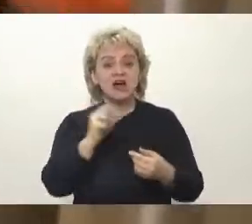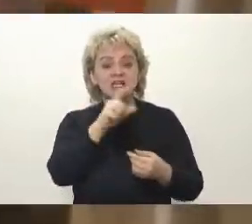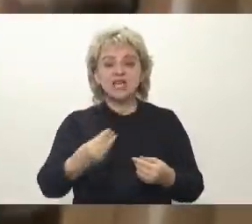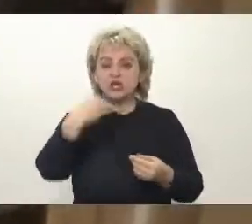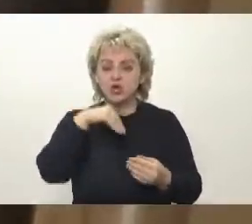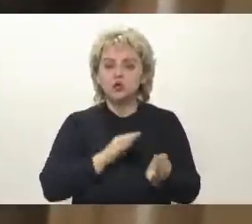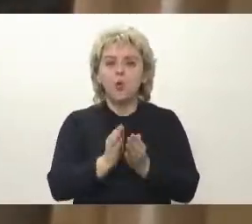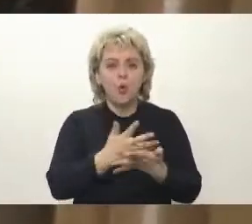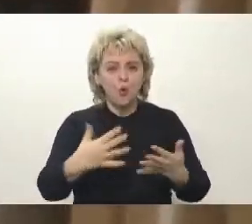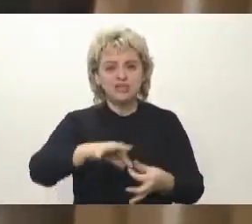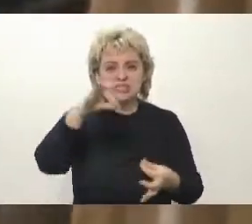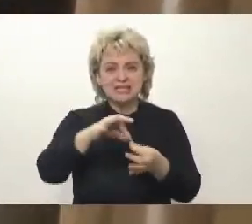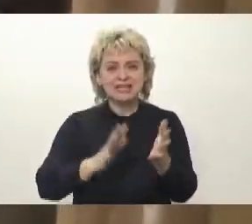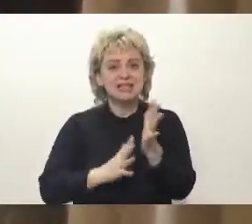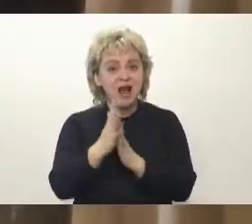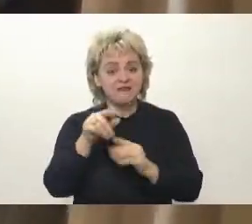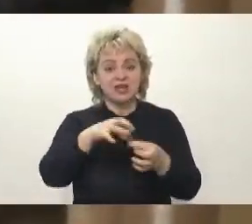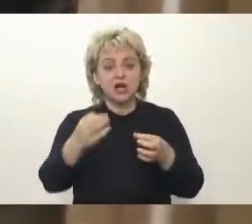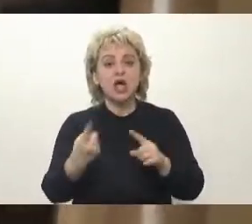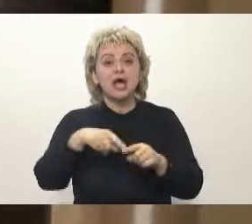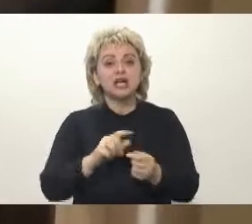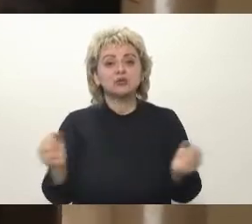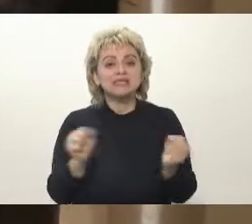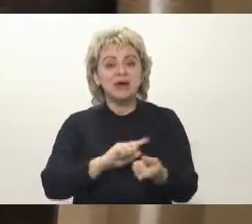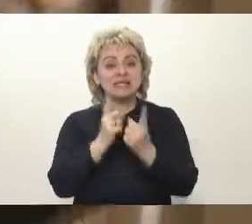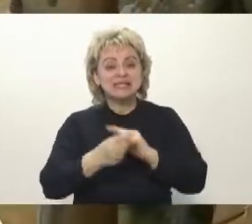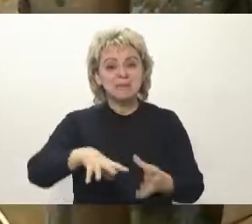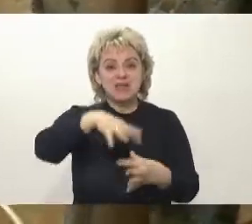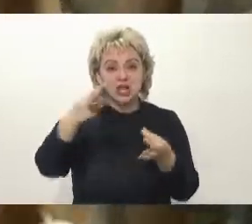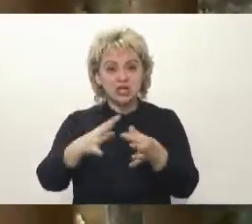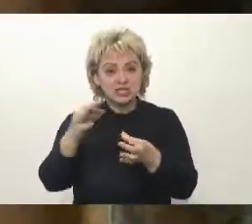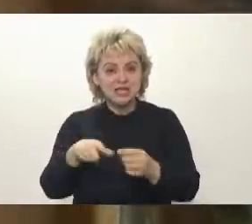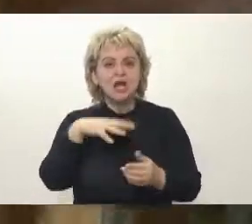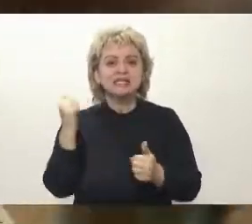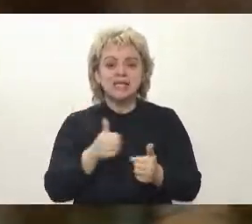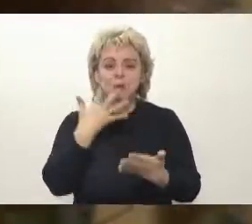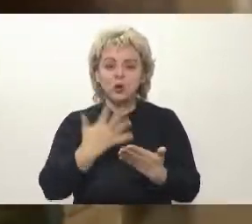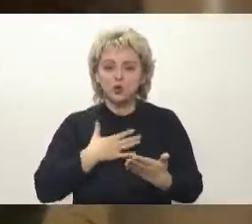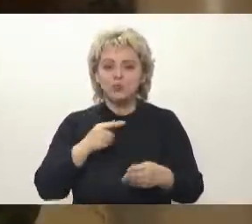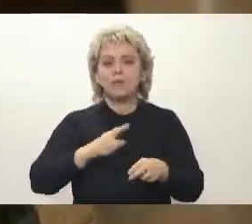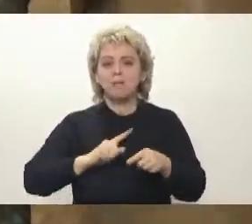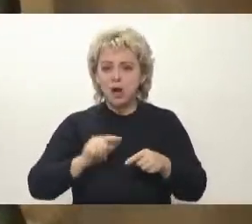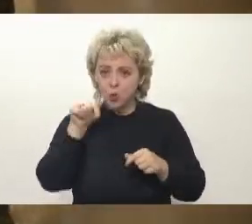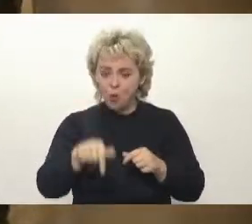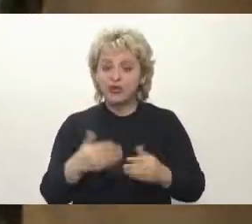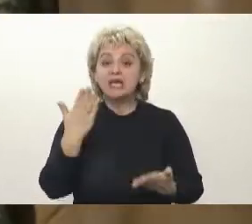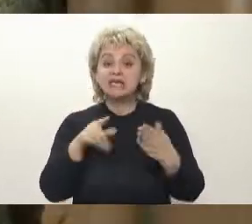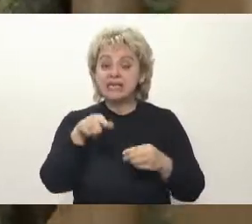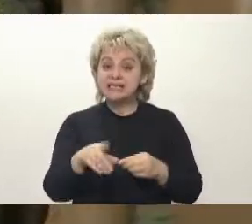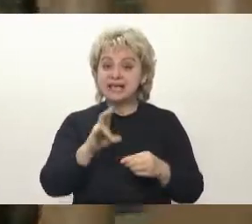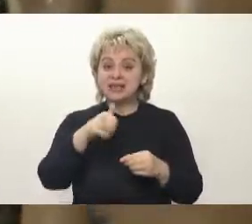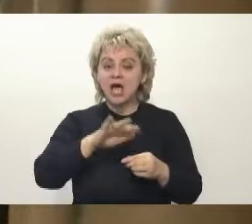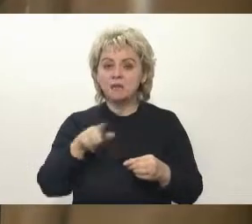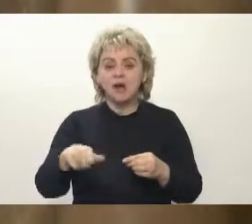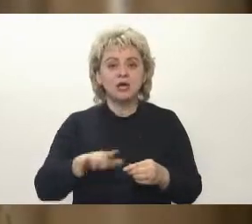ест овощи, сено и травяные гранулы, которые зимой заменяют ветки с листьями. А самое любимое лакомство – морковка. Если же Найма не в